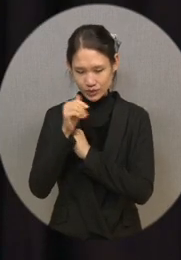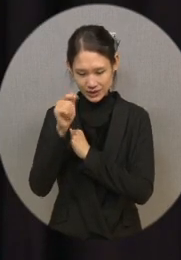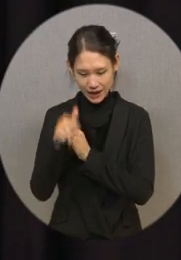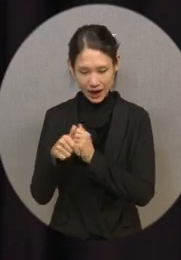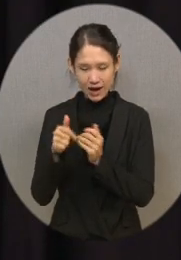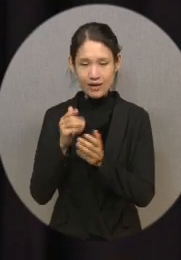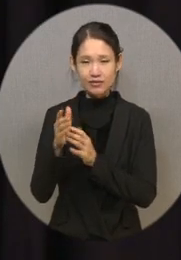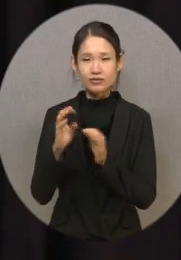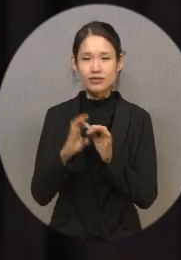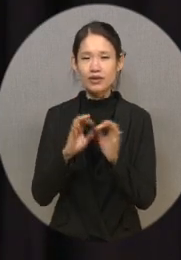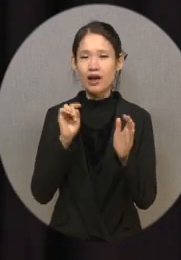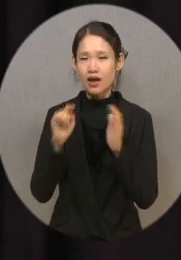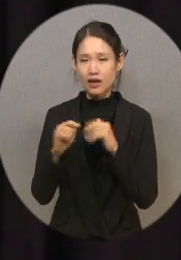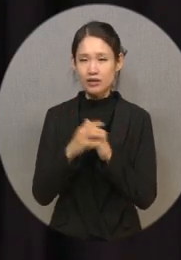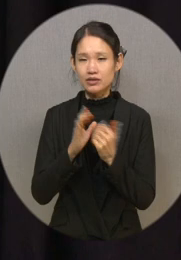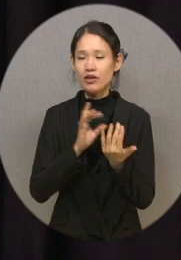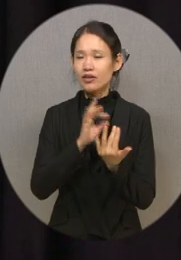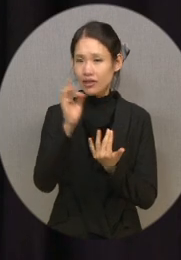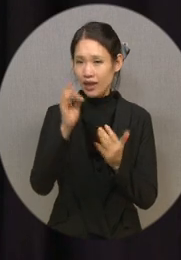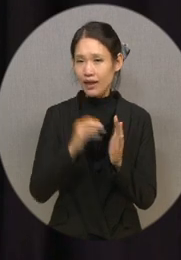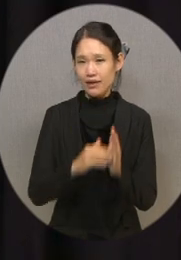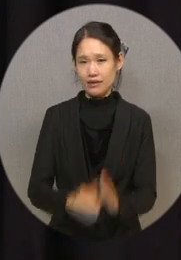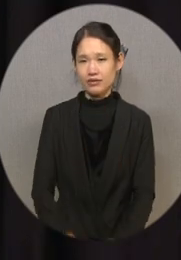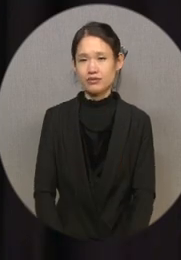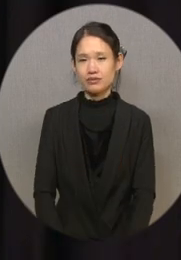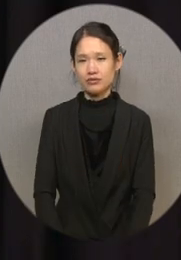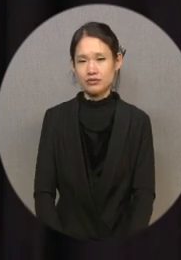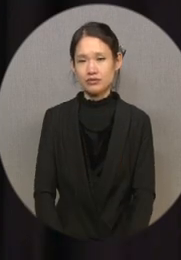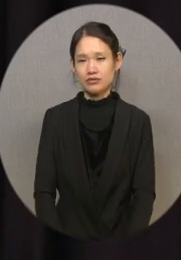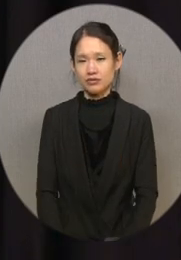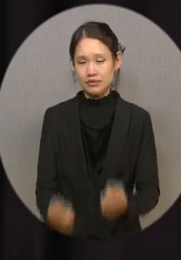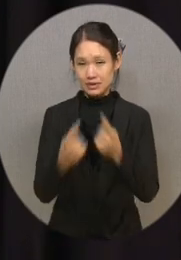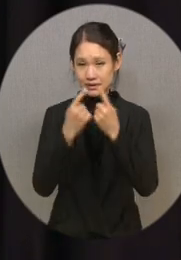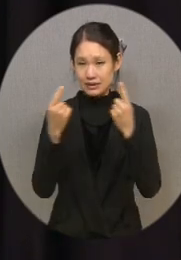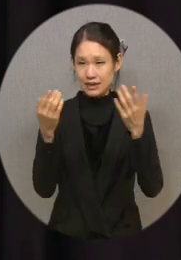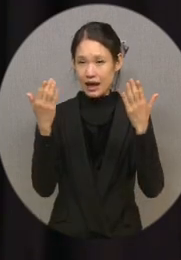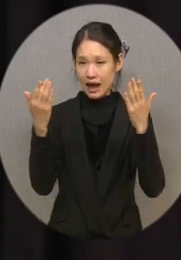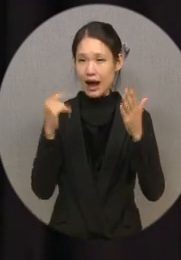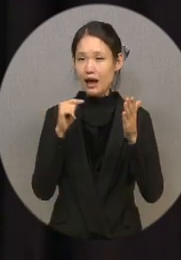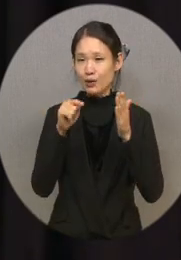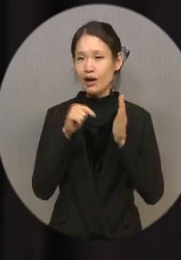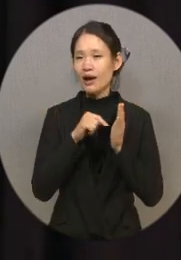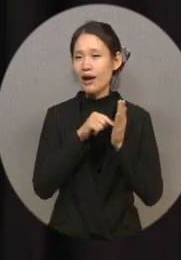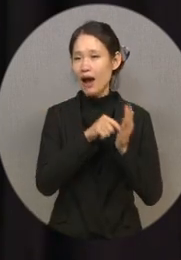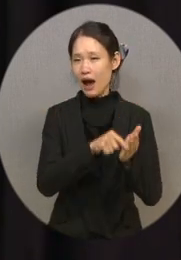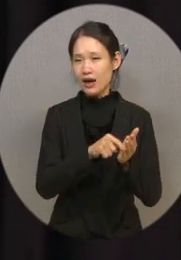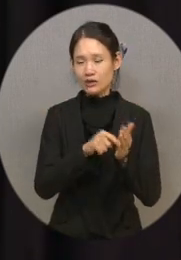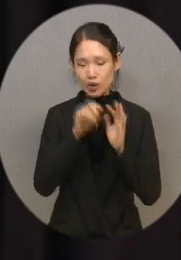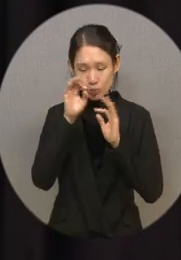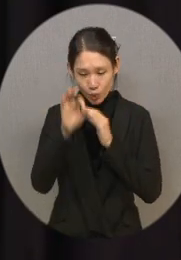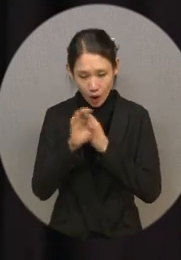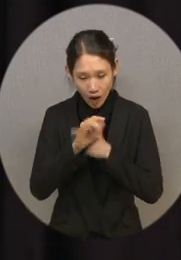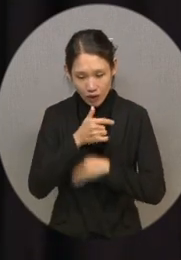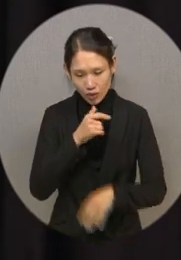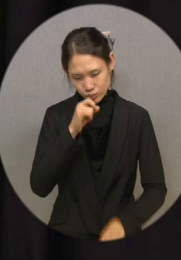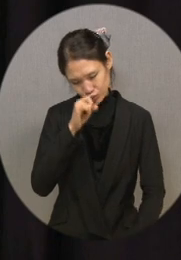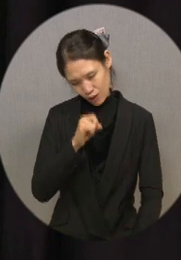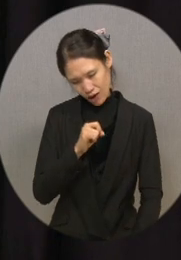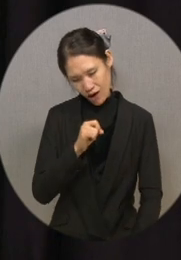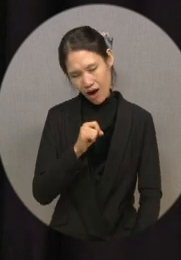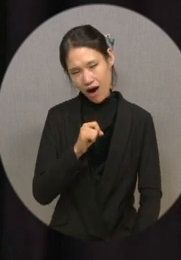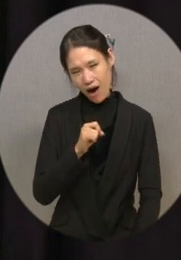가야겠구나 해서 이제 택하게 됐습니다. 그래서 이제 대학교에 가서 들어와 보니까는 정말 좋더라고요.